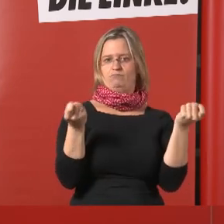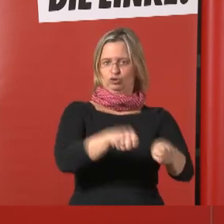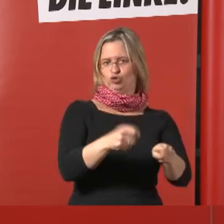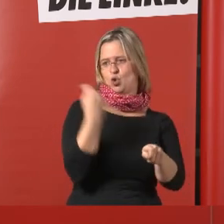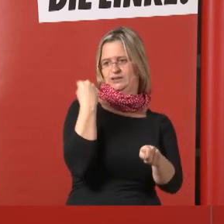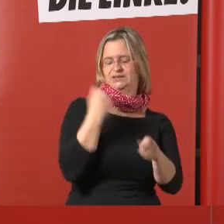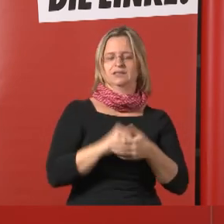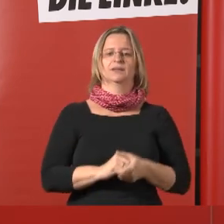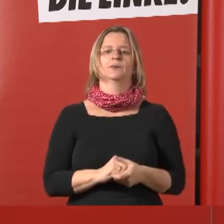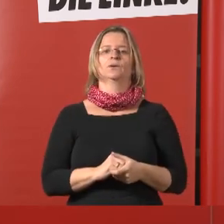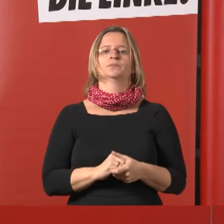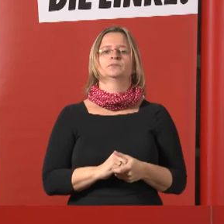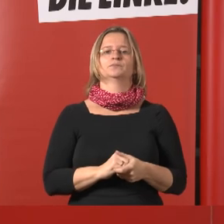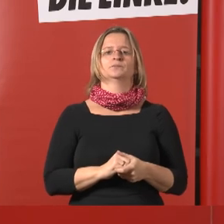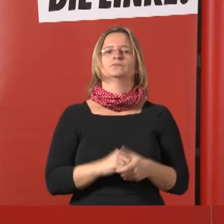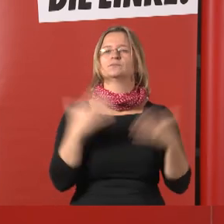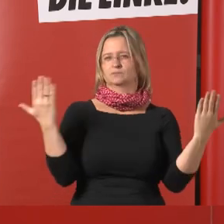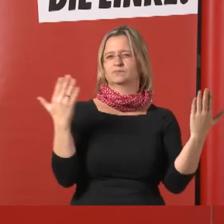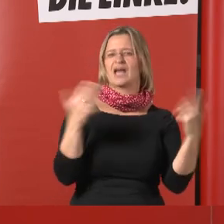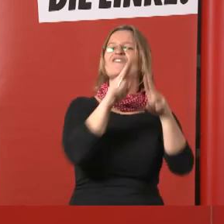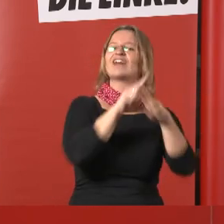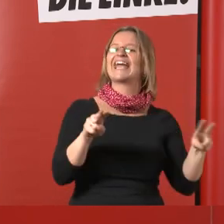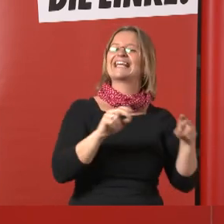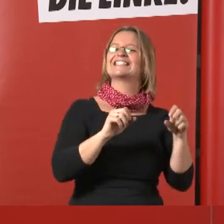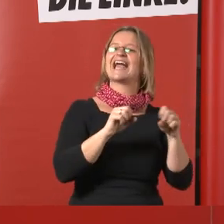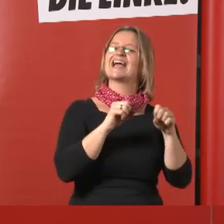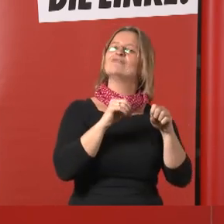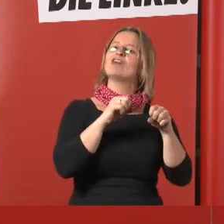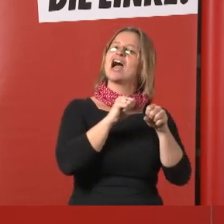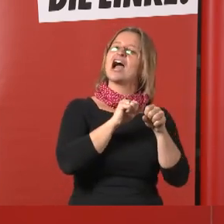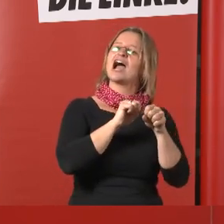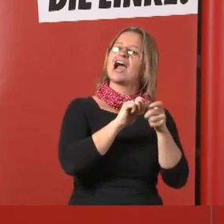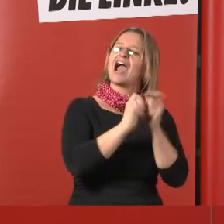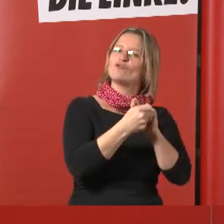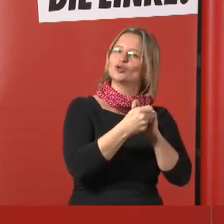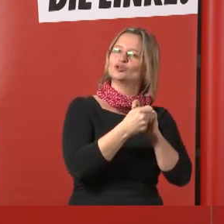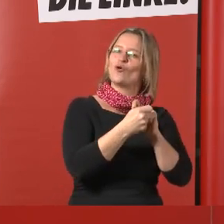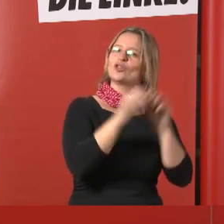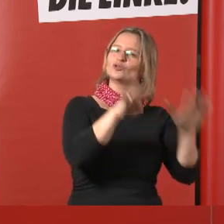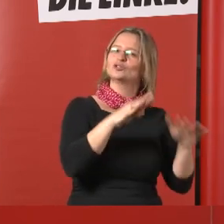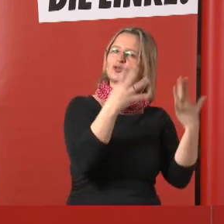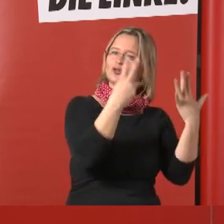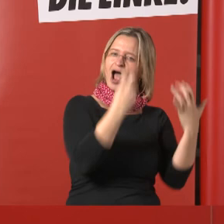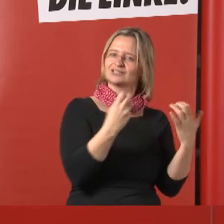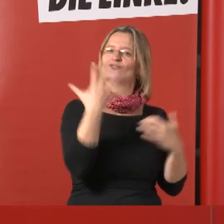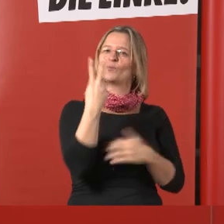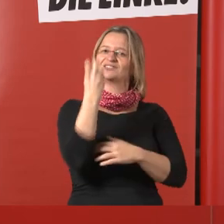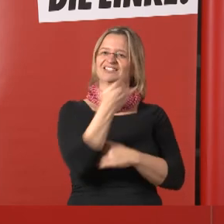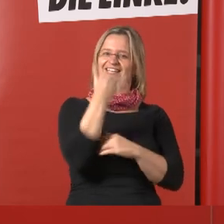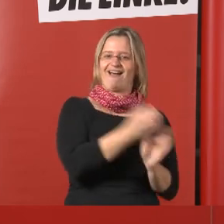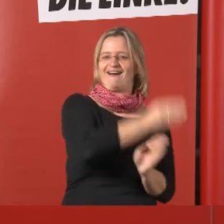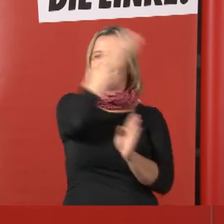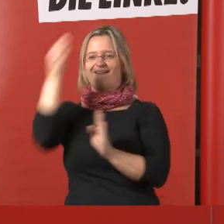Ein zweiter Beschluss widmete sich 25 Jahre nach der friedlichen Revolution nochmal dem